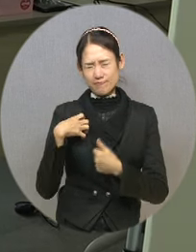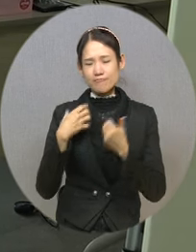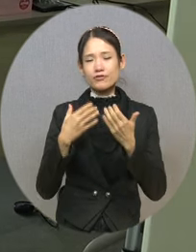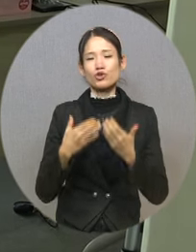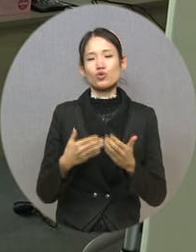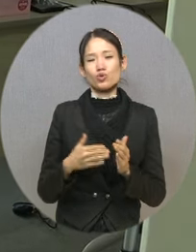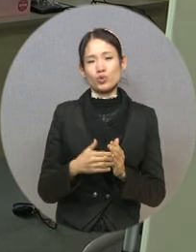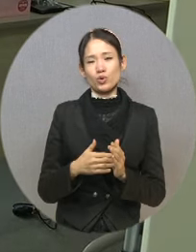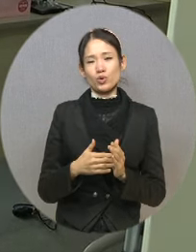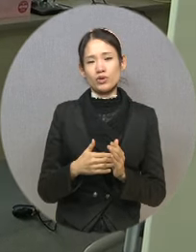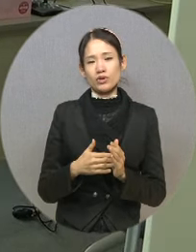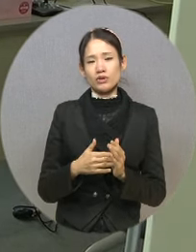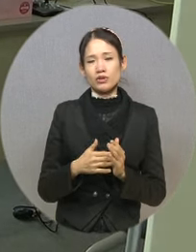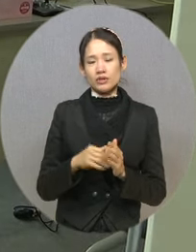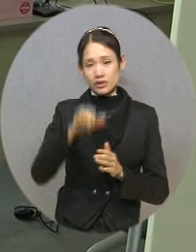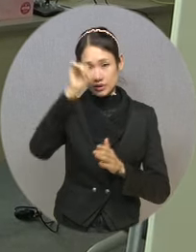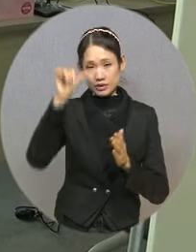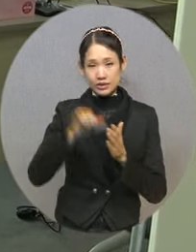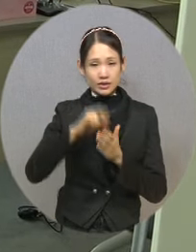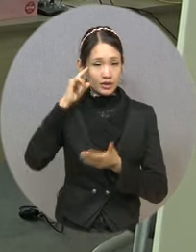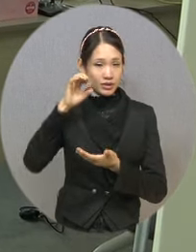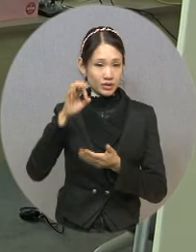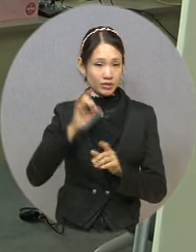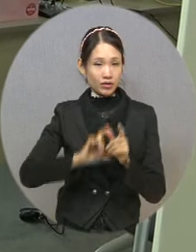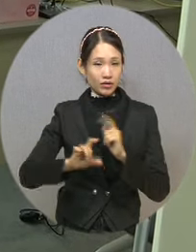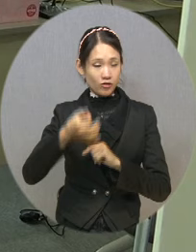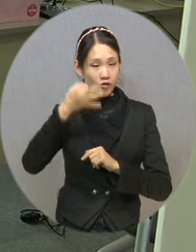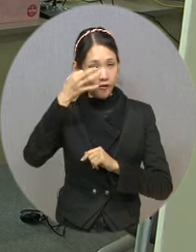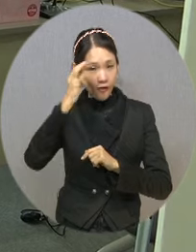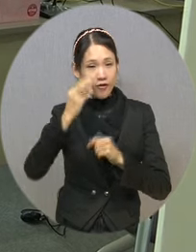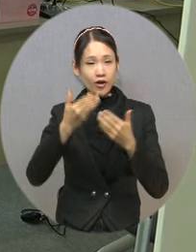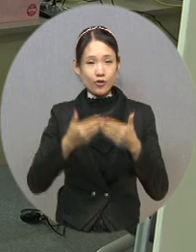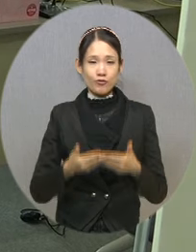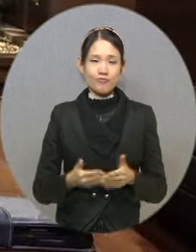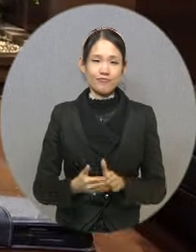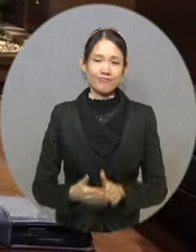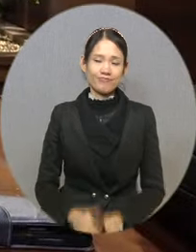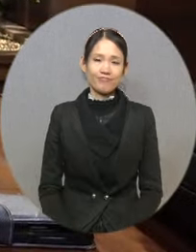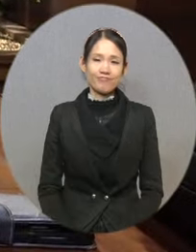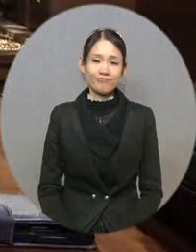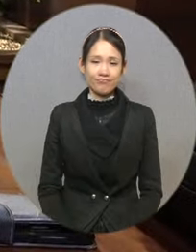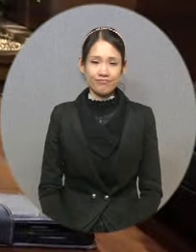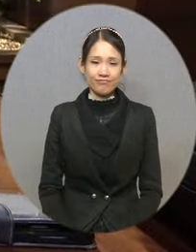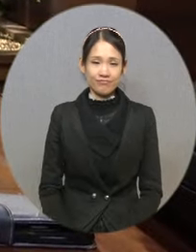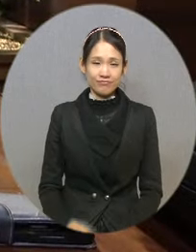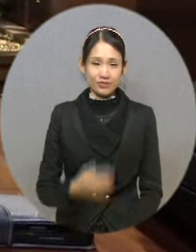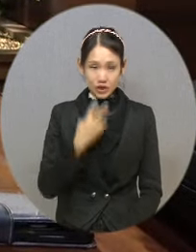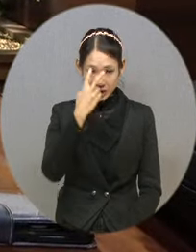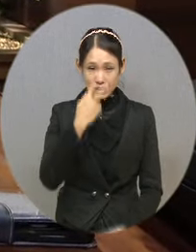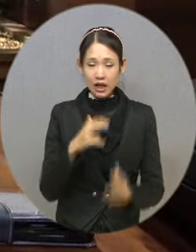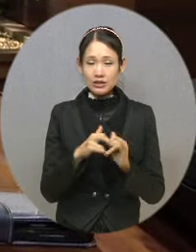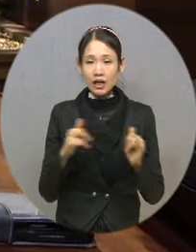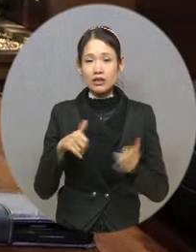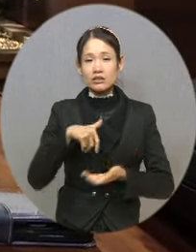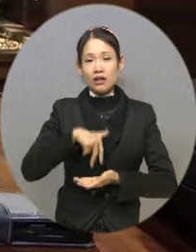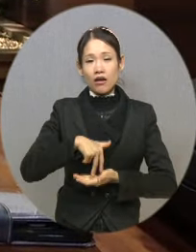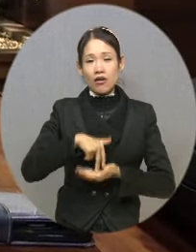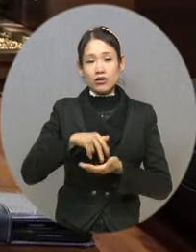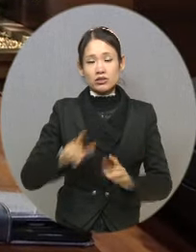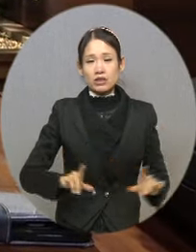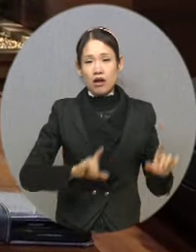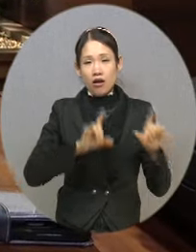안겨주고 인생의 가치를 다시 한번 일깨워줍니다. 제가 시각장애인 당사자의